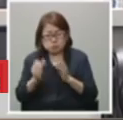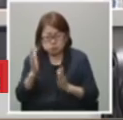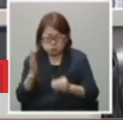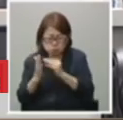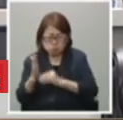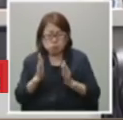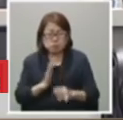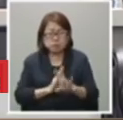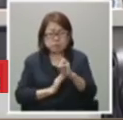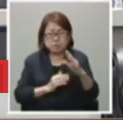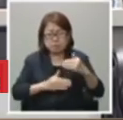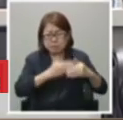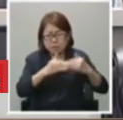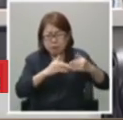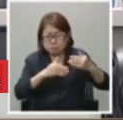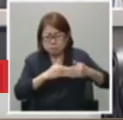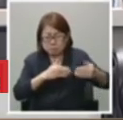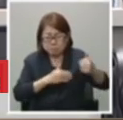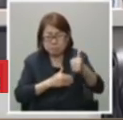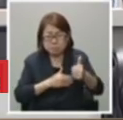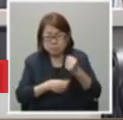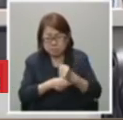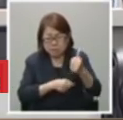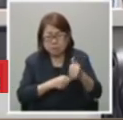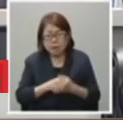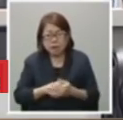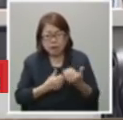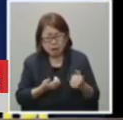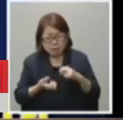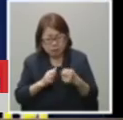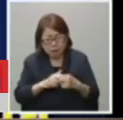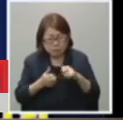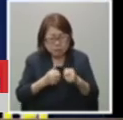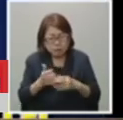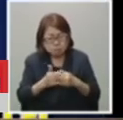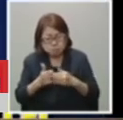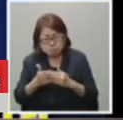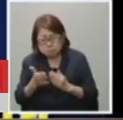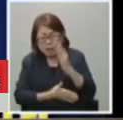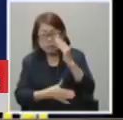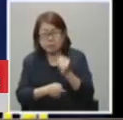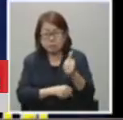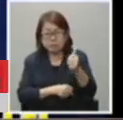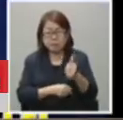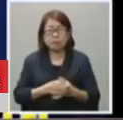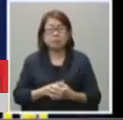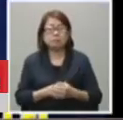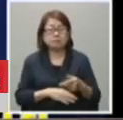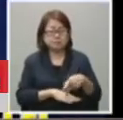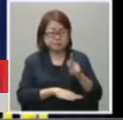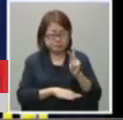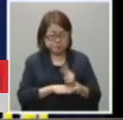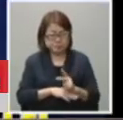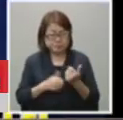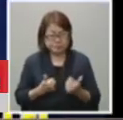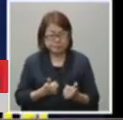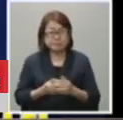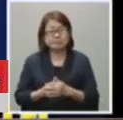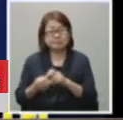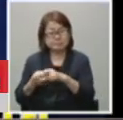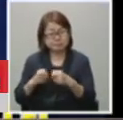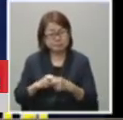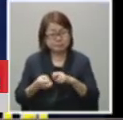าแล้วก็ข้างหน้ากำลังมีเหวอยู่ครับท่านประธานครับเรามาถึงทางโค้งหักศอกแล้วนะ